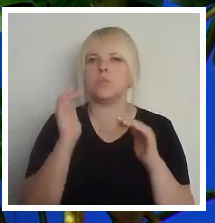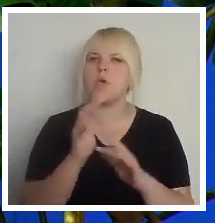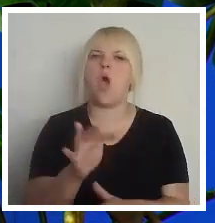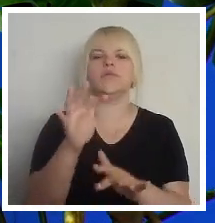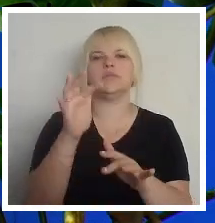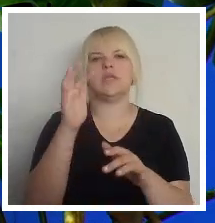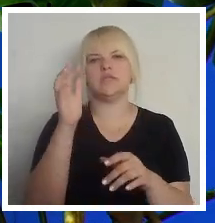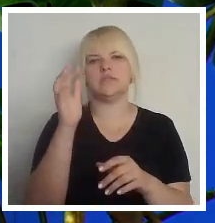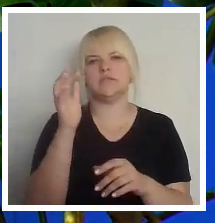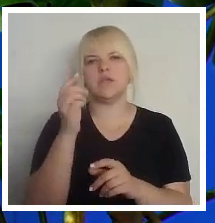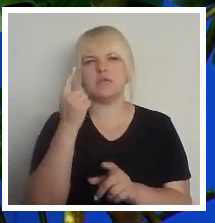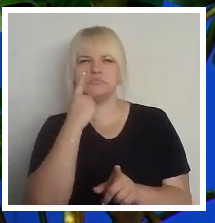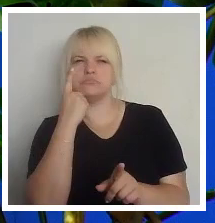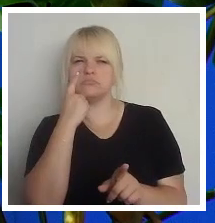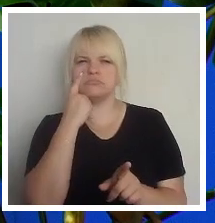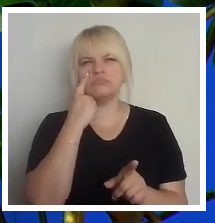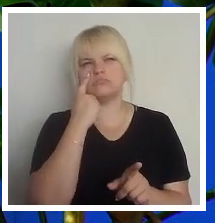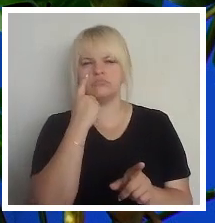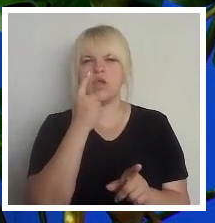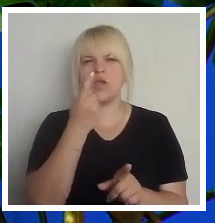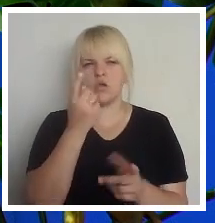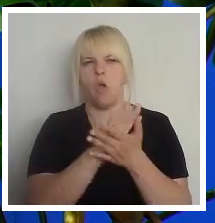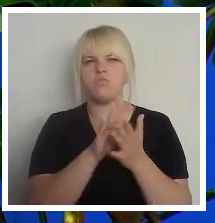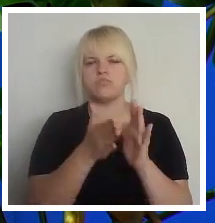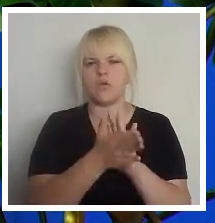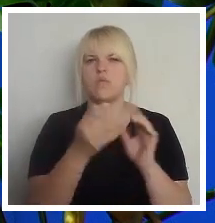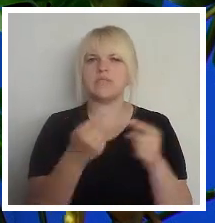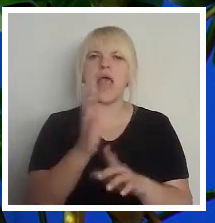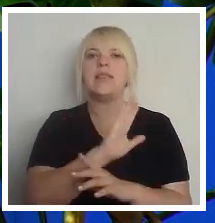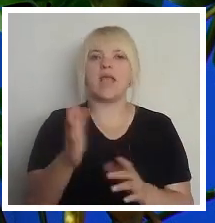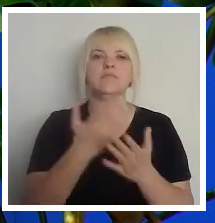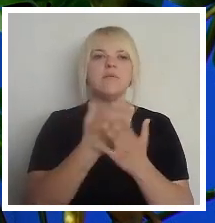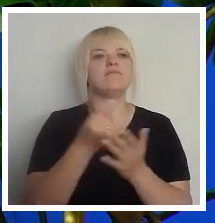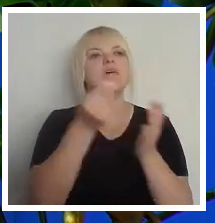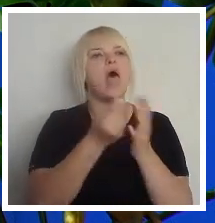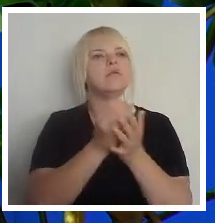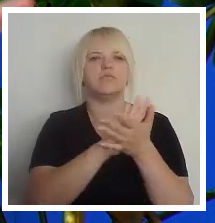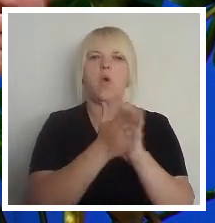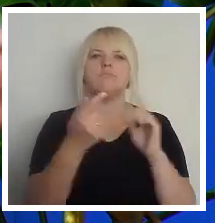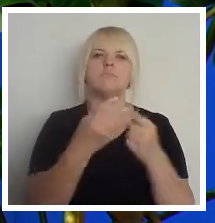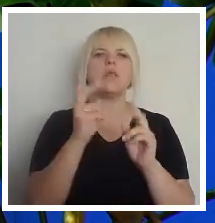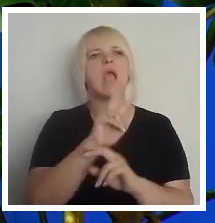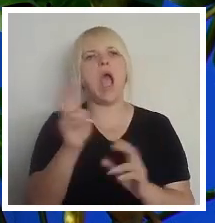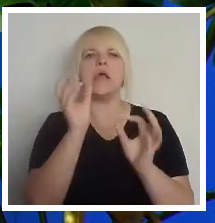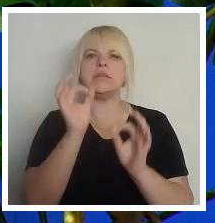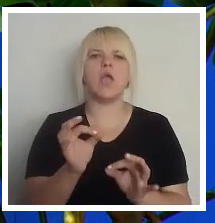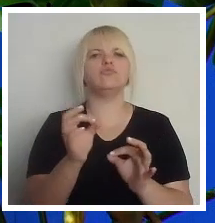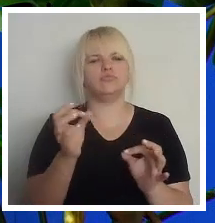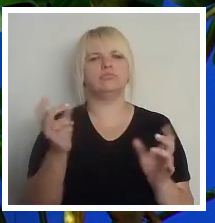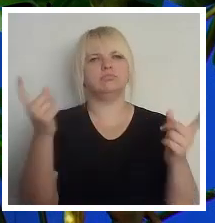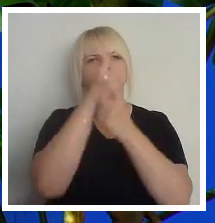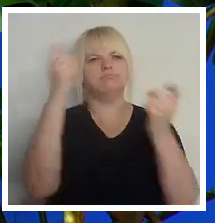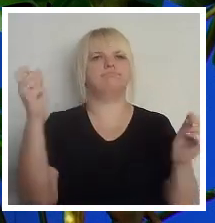zināmu kompromisu aci, bet kompromisu nevis vērtībās, bet kurā brīdī un kā tieši pasniegt. Un labs piemērs ir